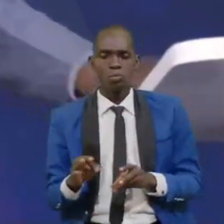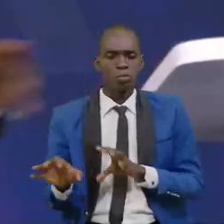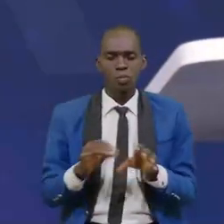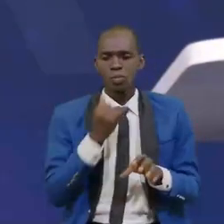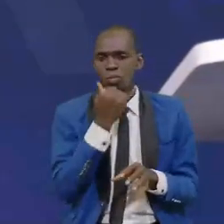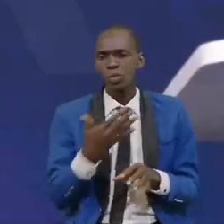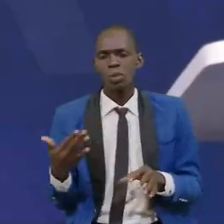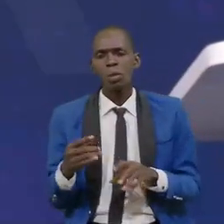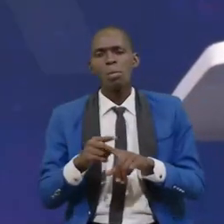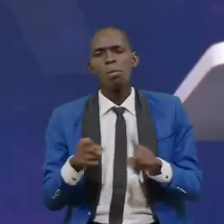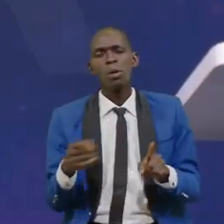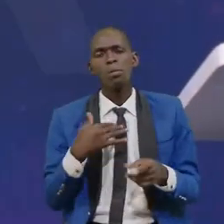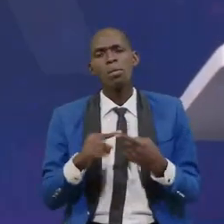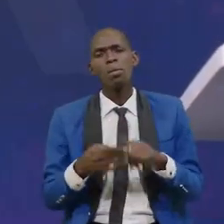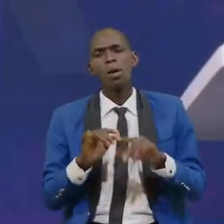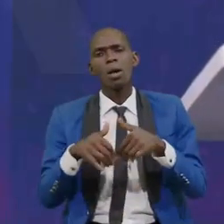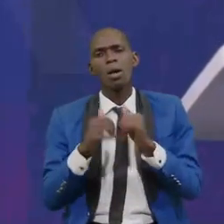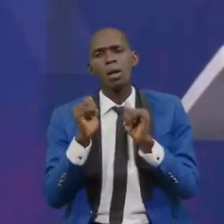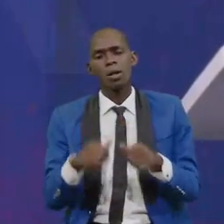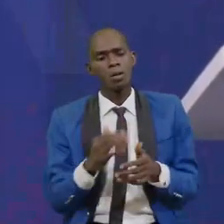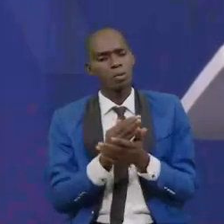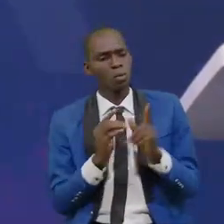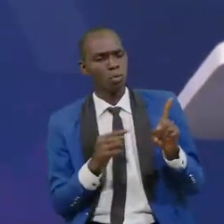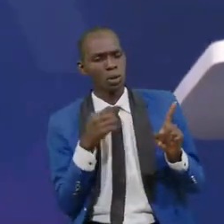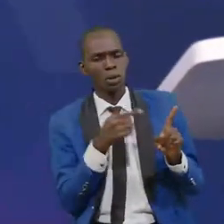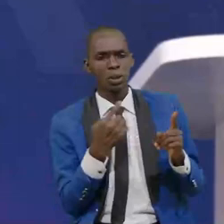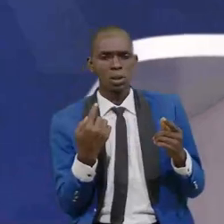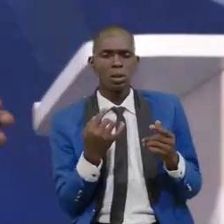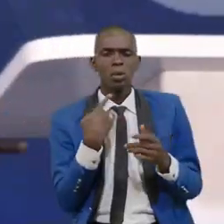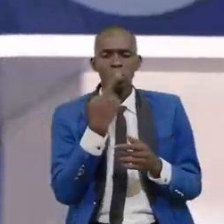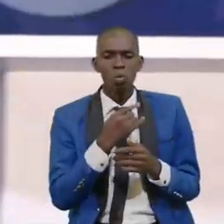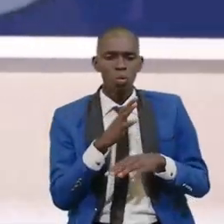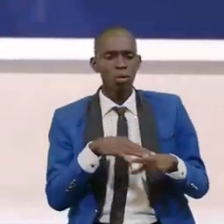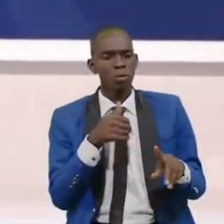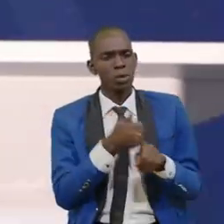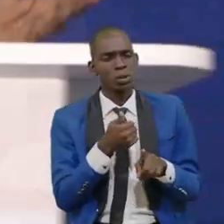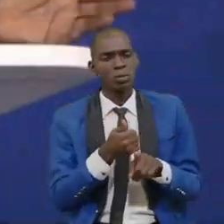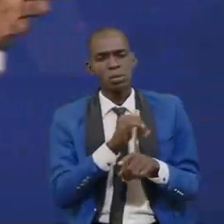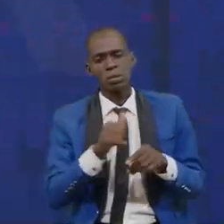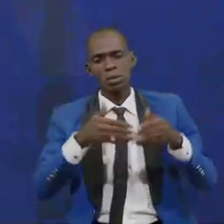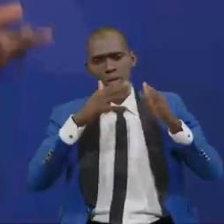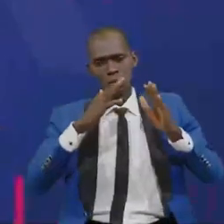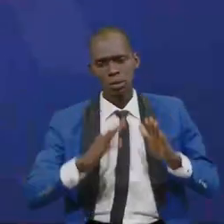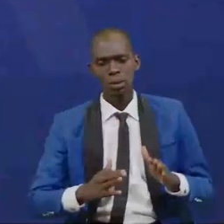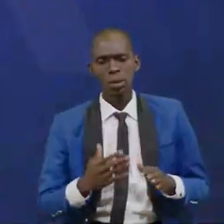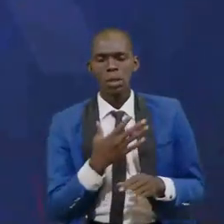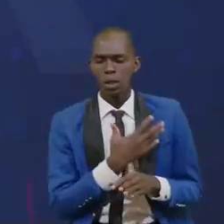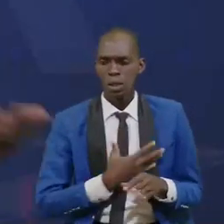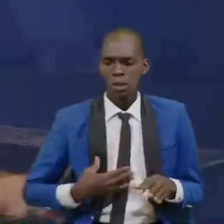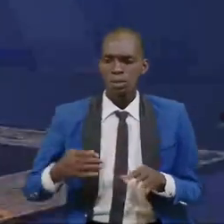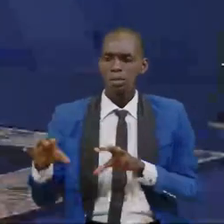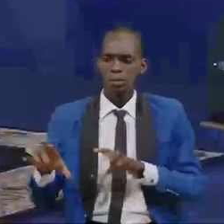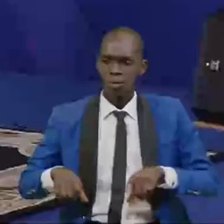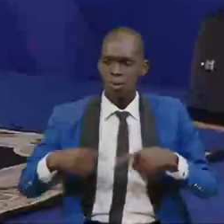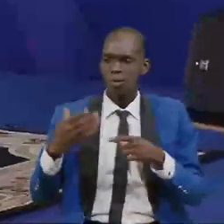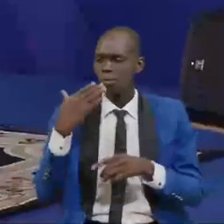les pécheurs. Quelqu'un qui est rétrograde. Est-ce que tu as entendu que le fils prodigue? Est-ce que vous